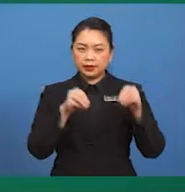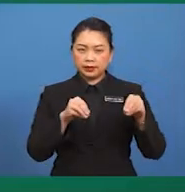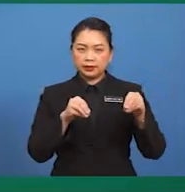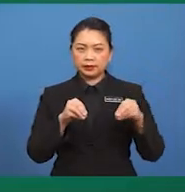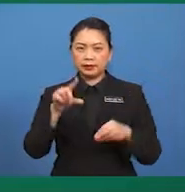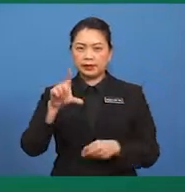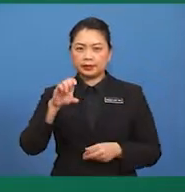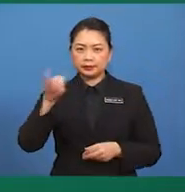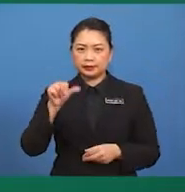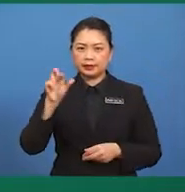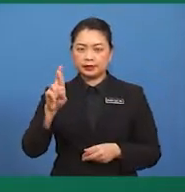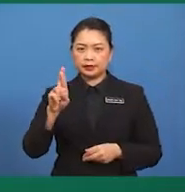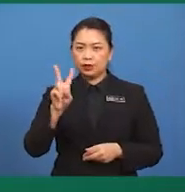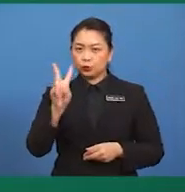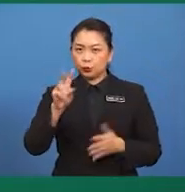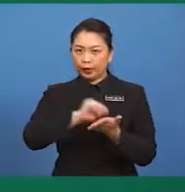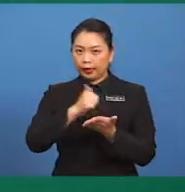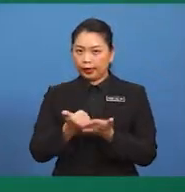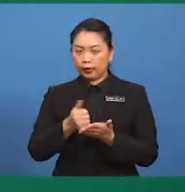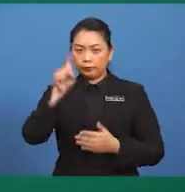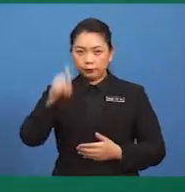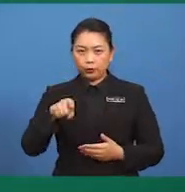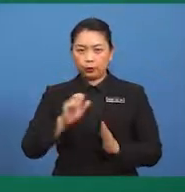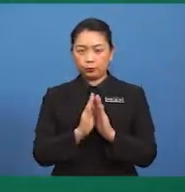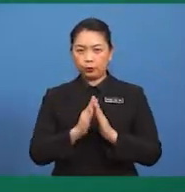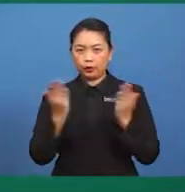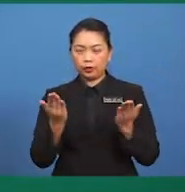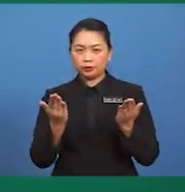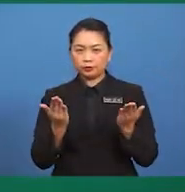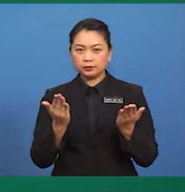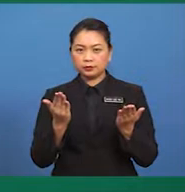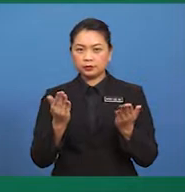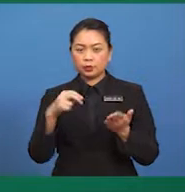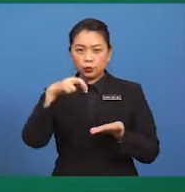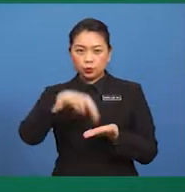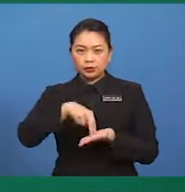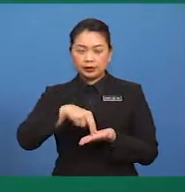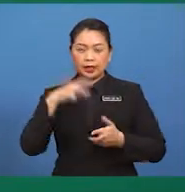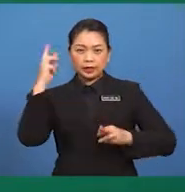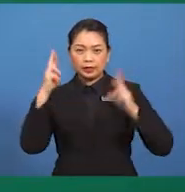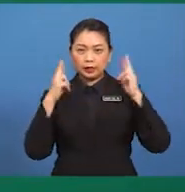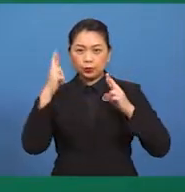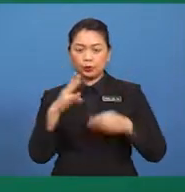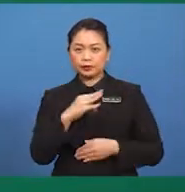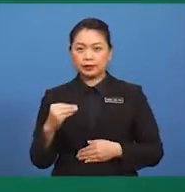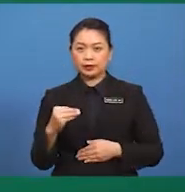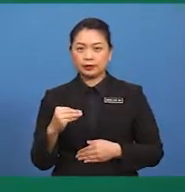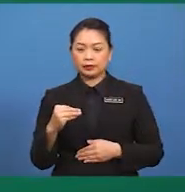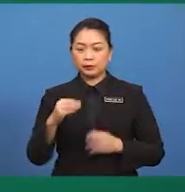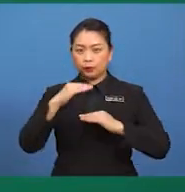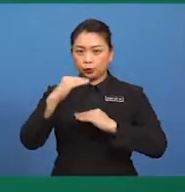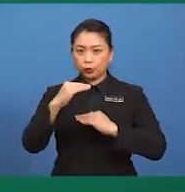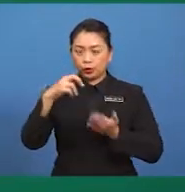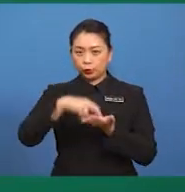pula. Dua akaun yang perlu dibuka iaitu akaun hutang ragu dan akaun peruntukan hutang ragu